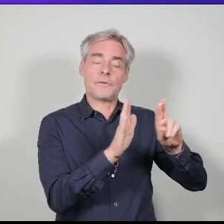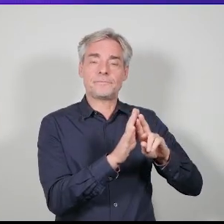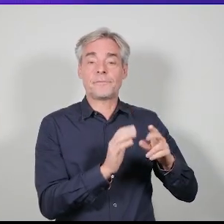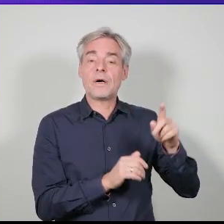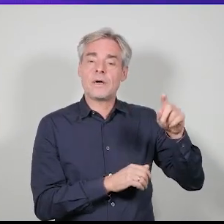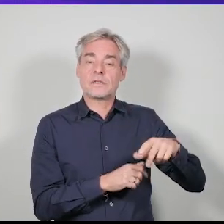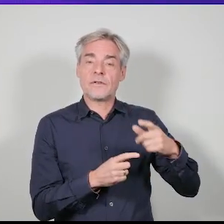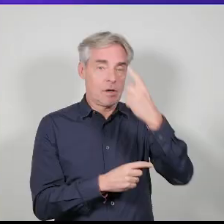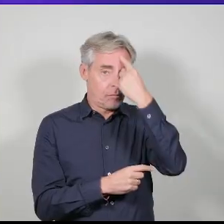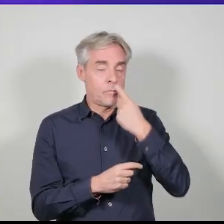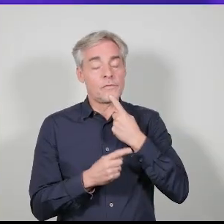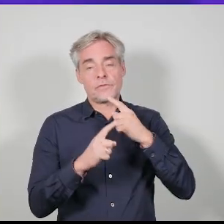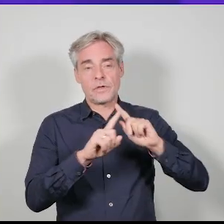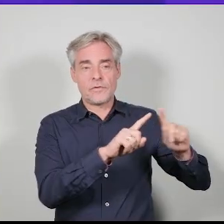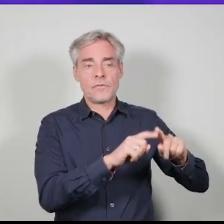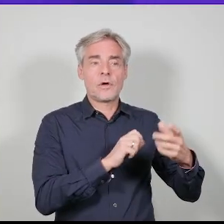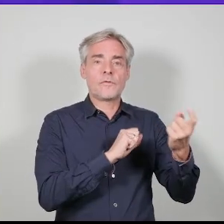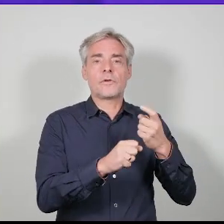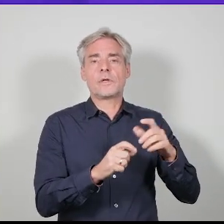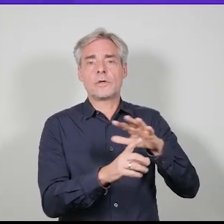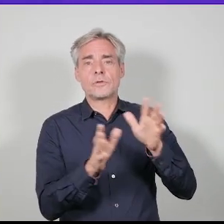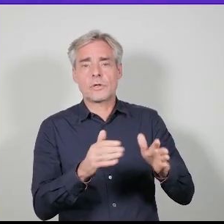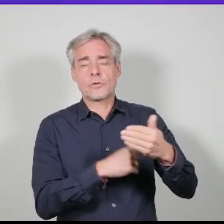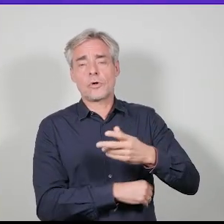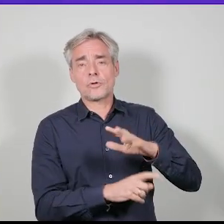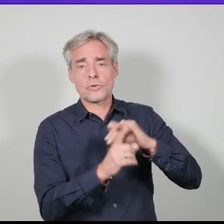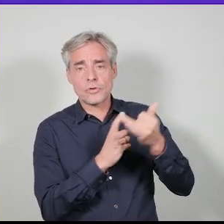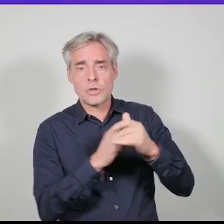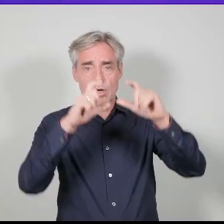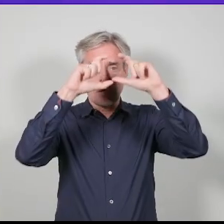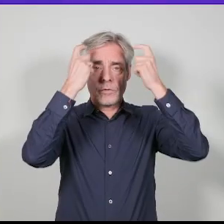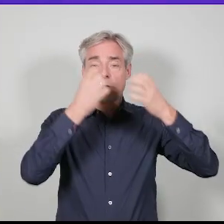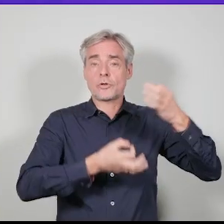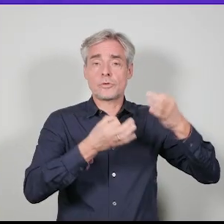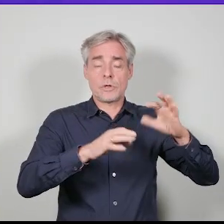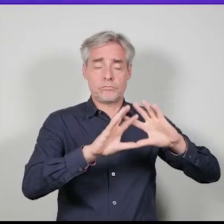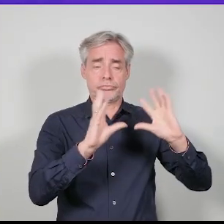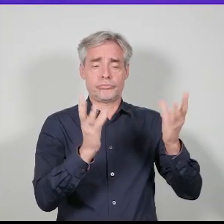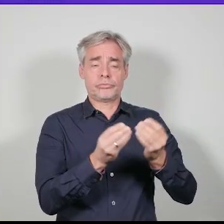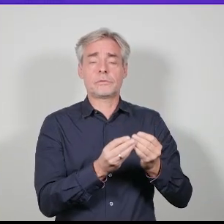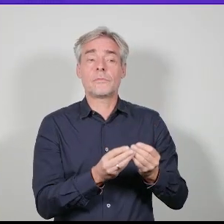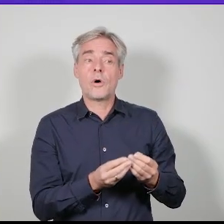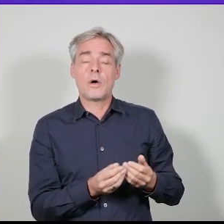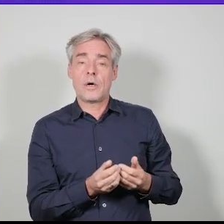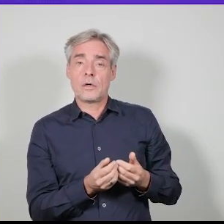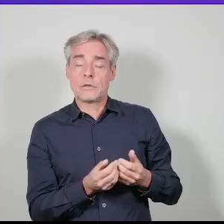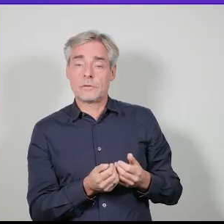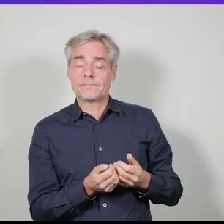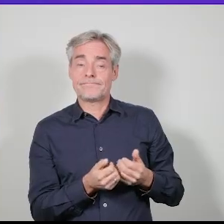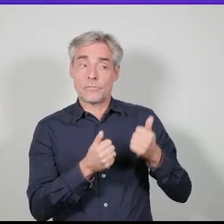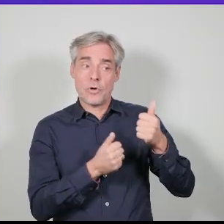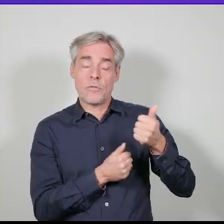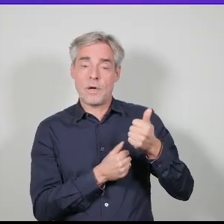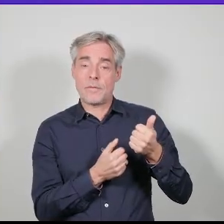qu'ils étaient assez variés, il y avait du secteur social, le secteur des mandataires judiciaires, ils se